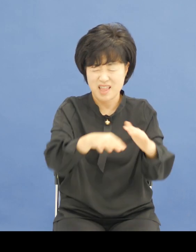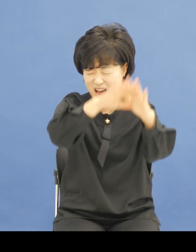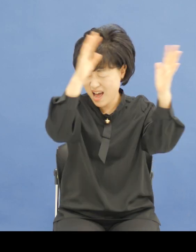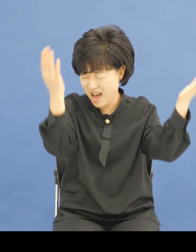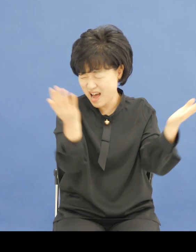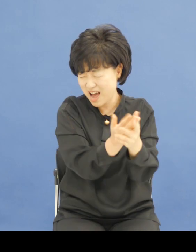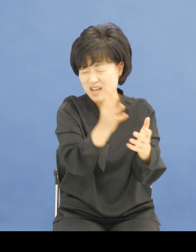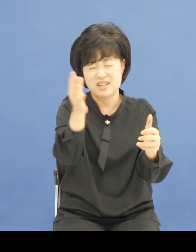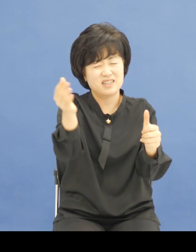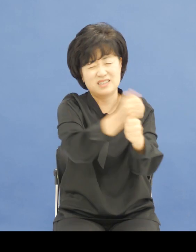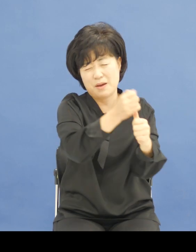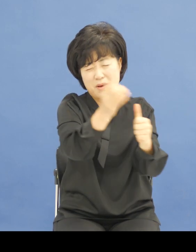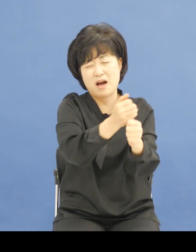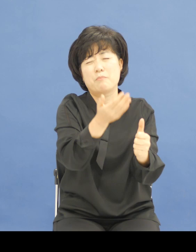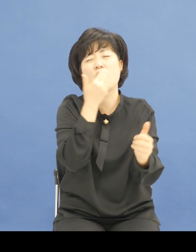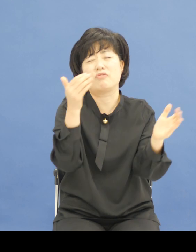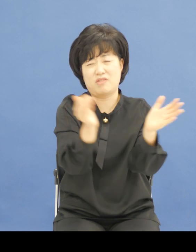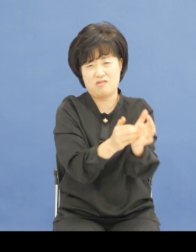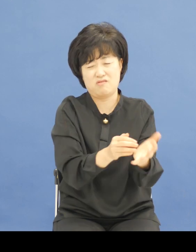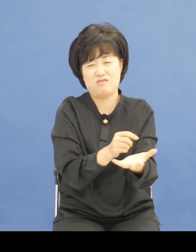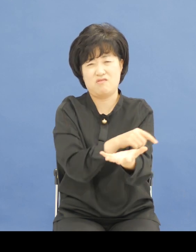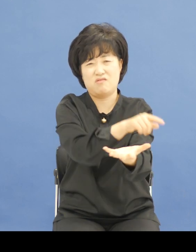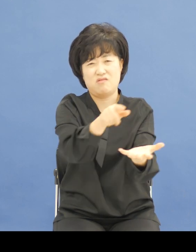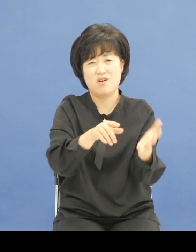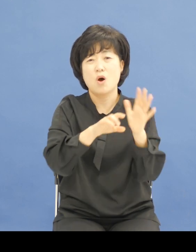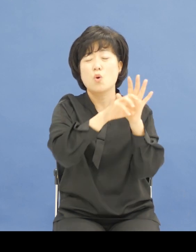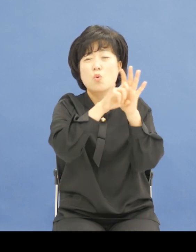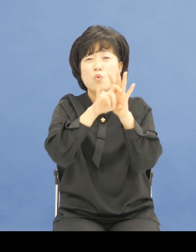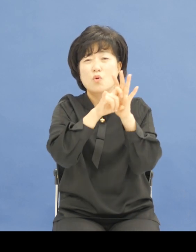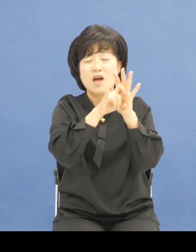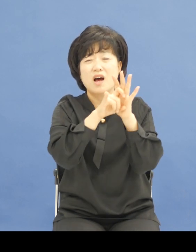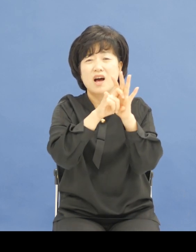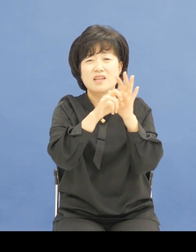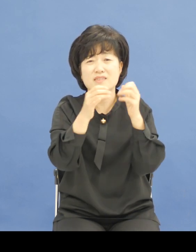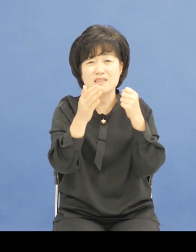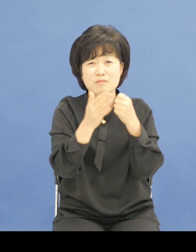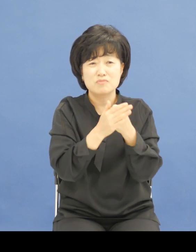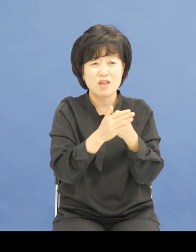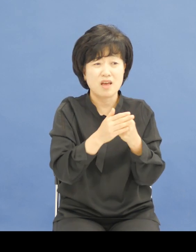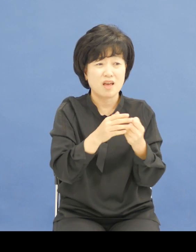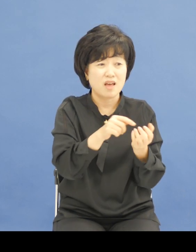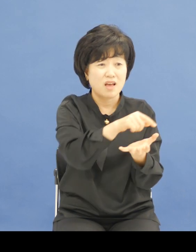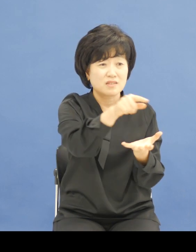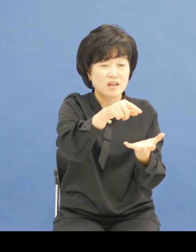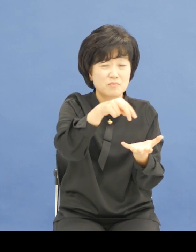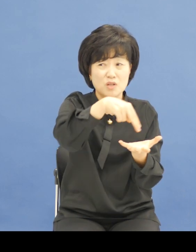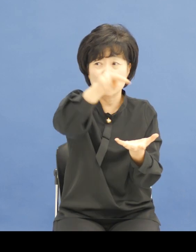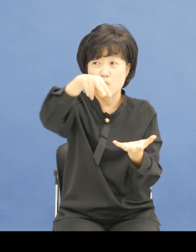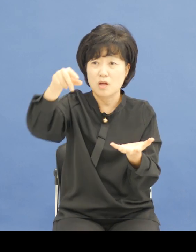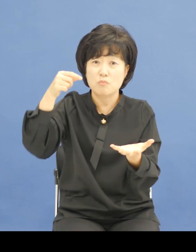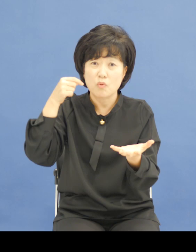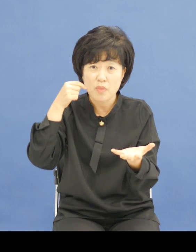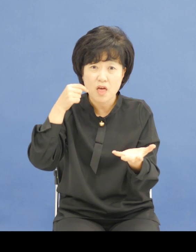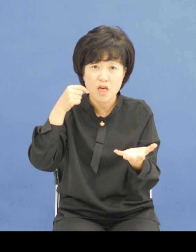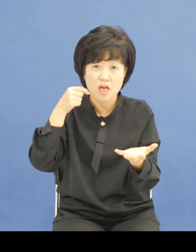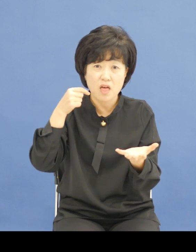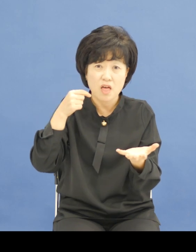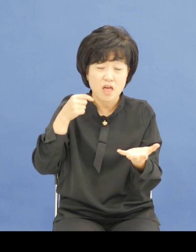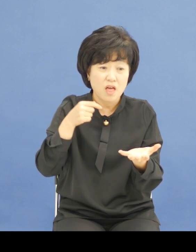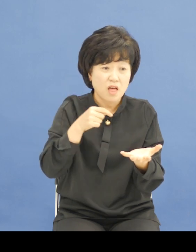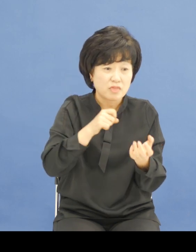잡아먹었대요. 지금 코로나 사태에서 이 사람들이 이렇게 돌아다닐 수도 없고 이 사람들의 주 수입은